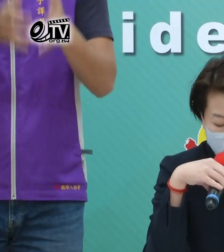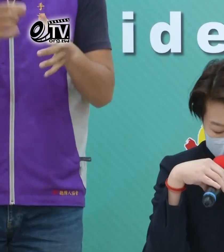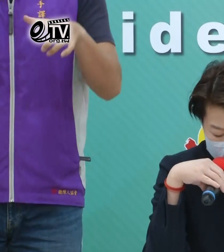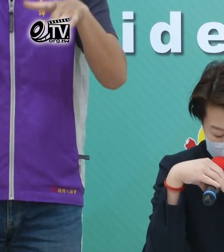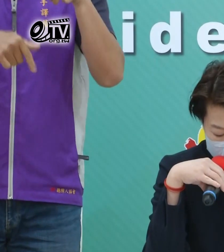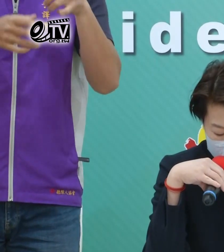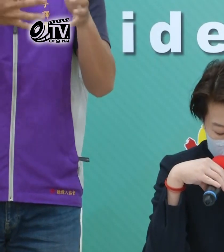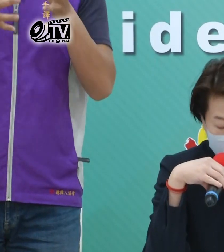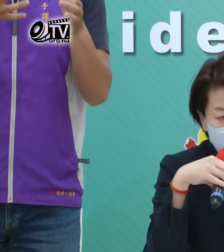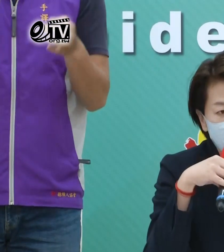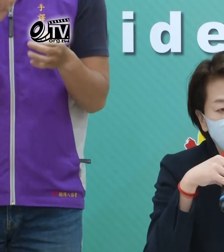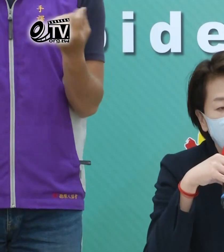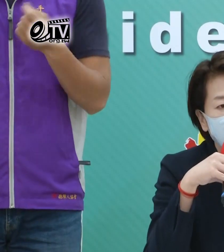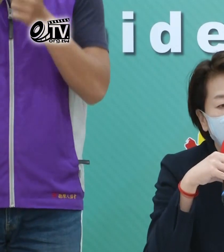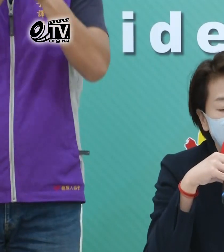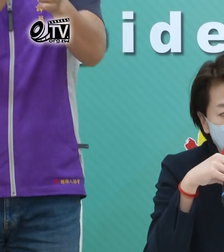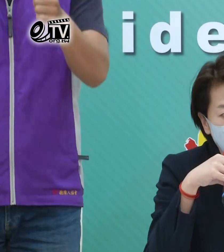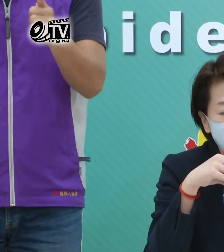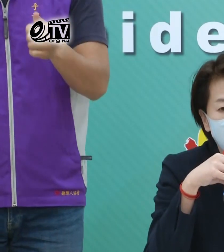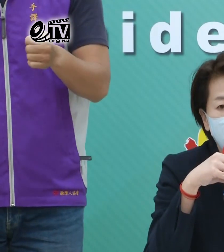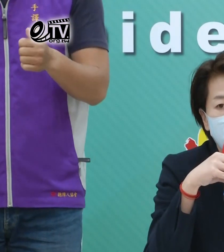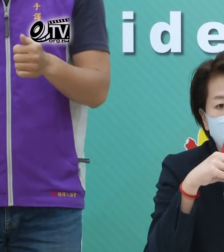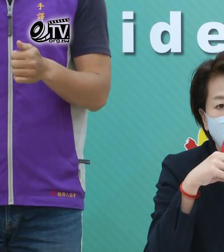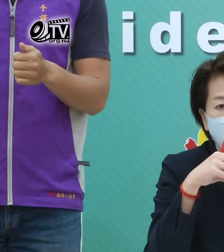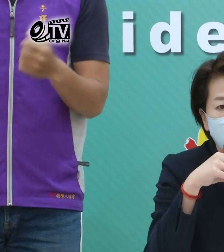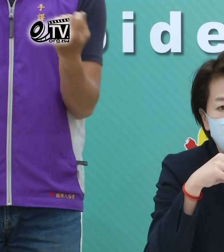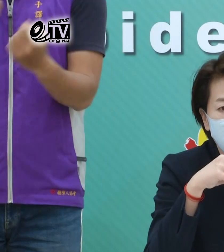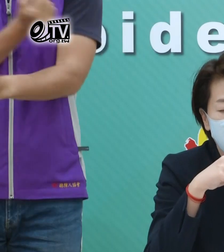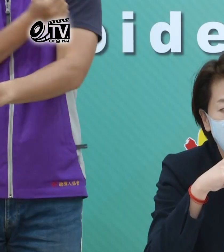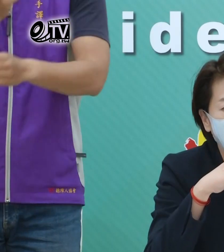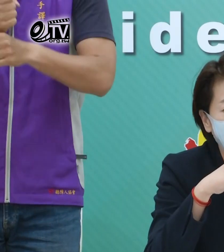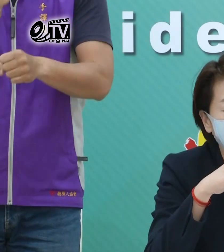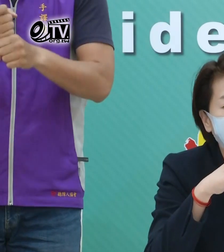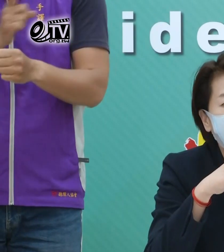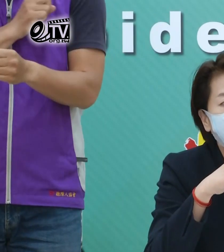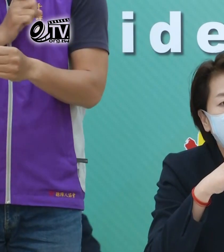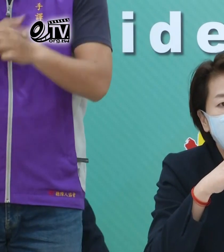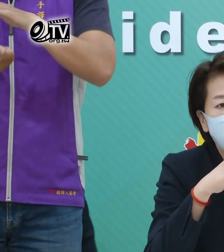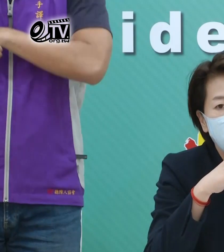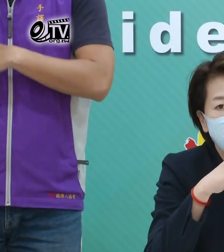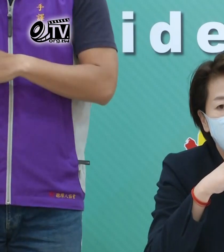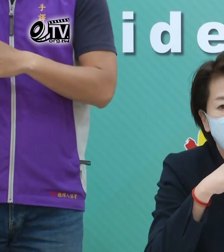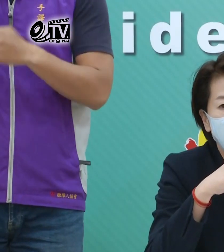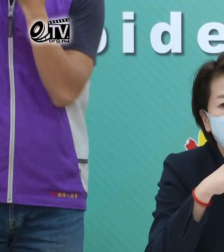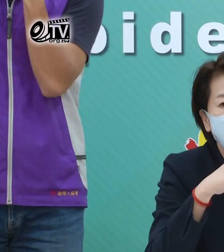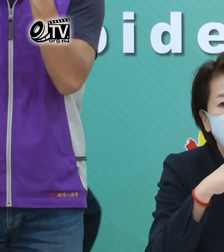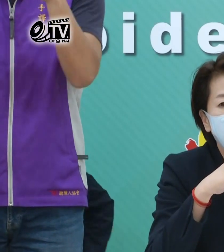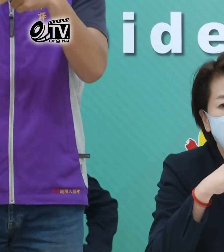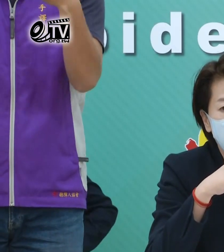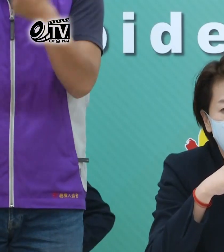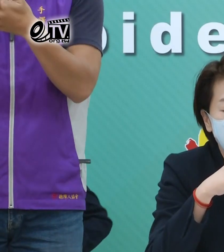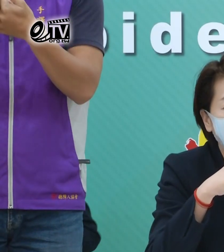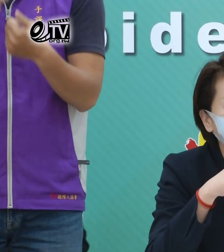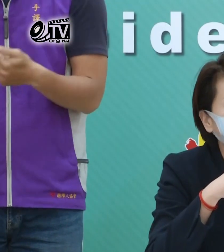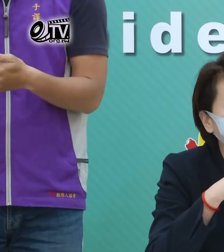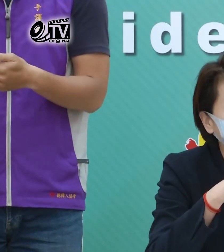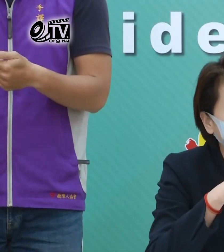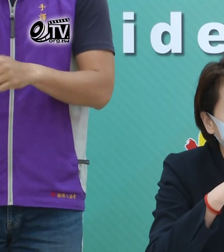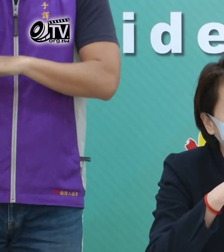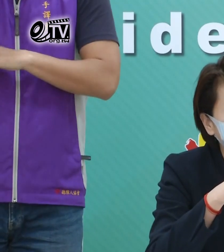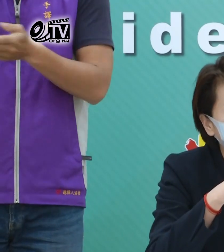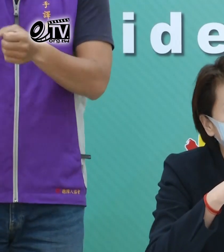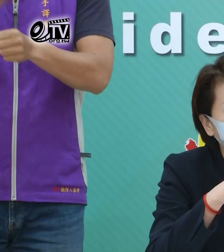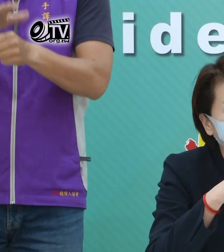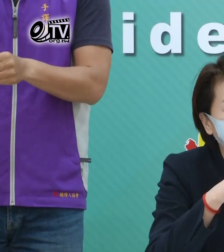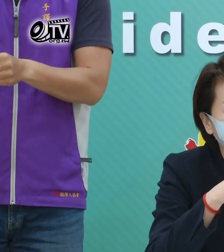导游，还有没有一定雇主的劳工，比如说你是投保在职业工会，那你只要取得中央的纾困证明，然后你又住在